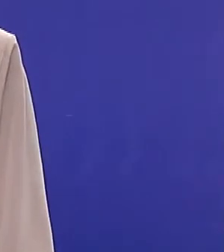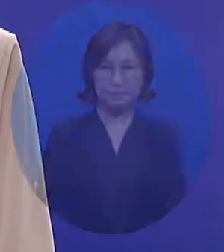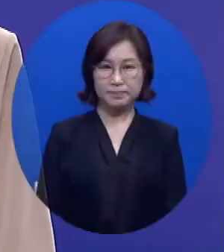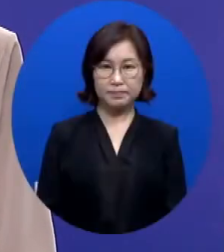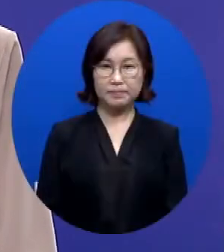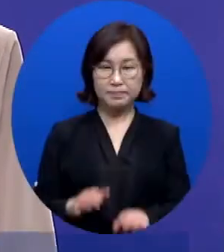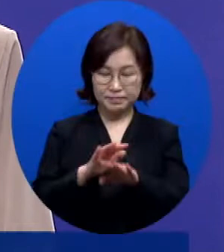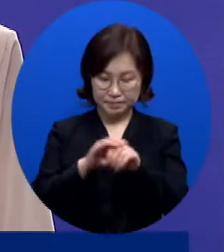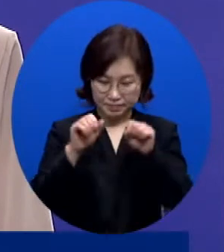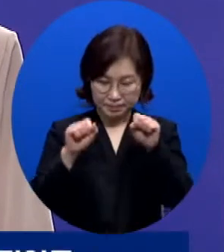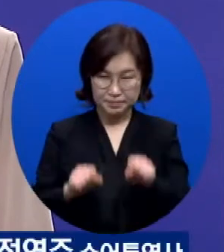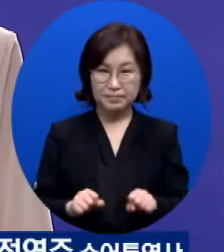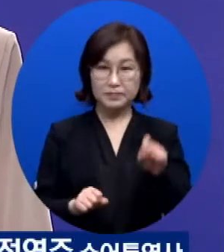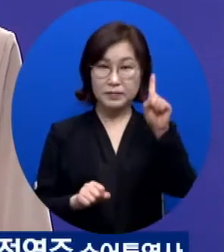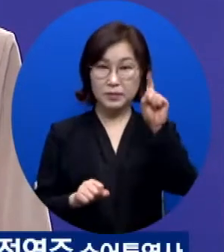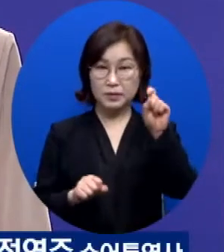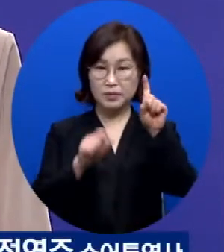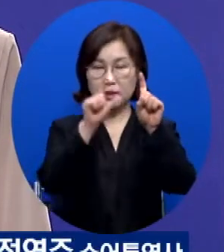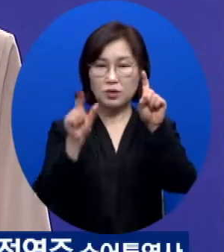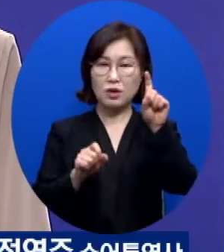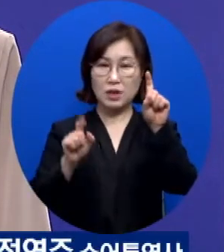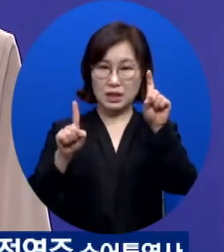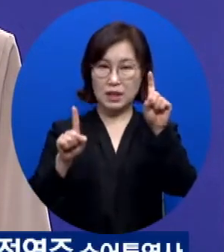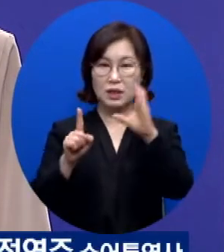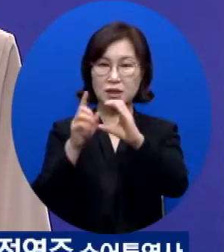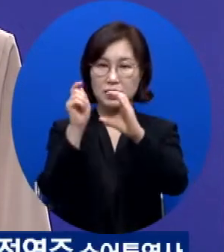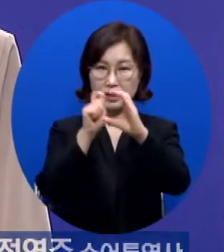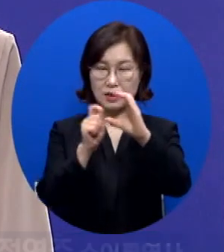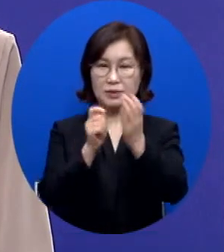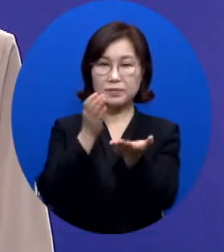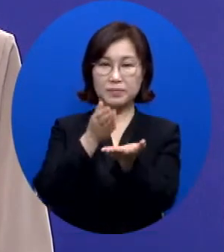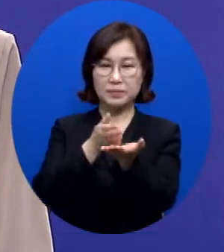시청자 여러분 안녕하십니까. 11월 1일 CTS 뉴스입니다.